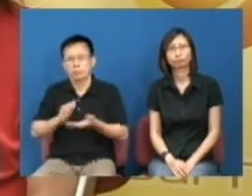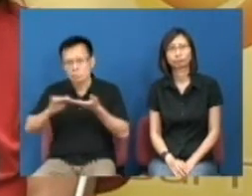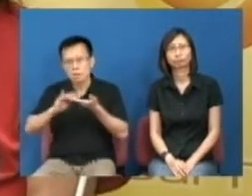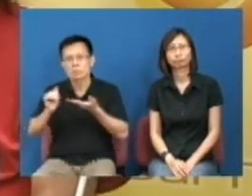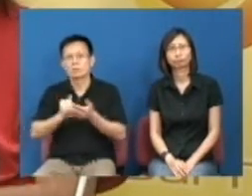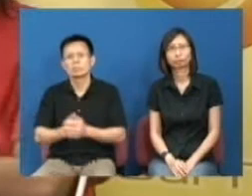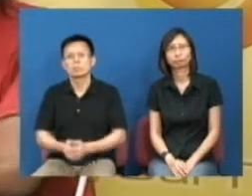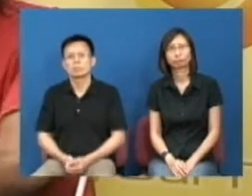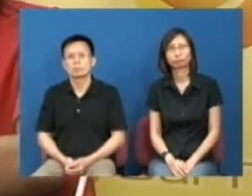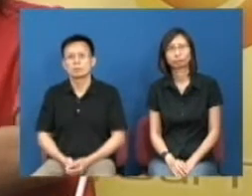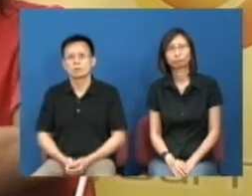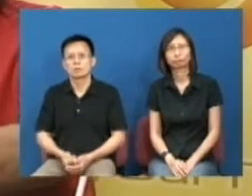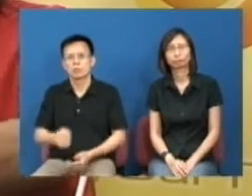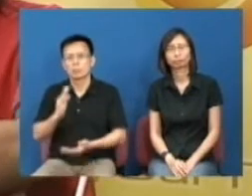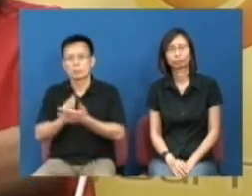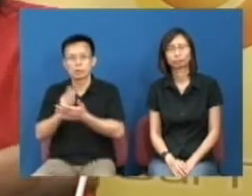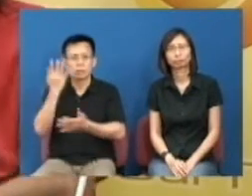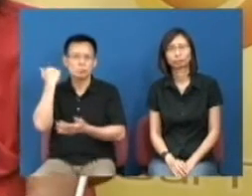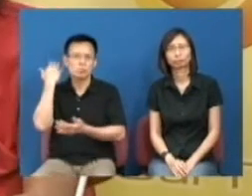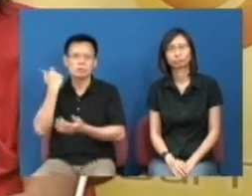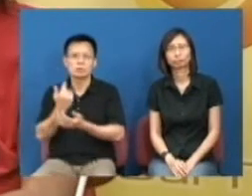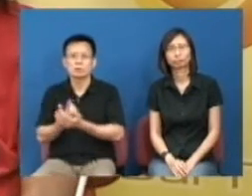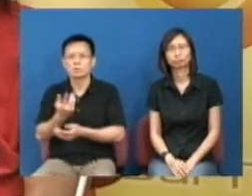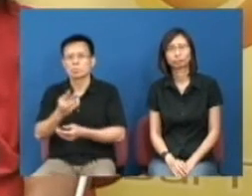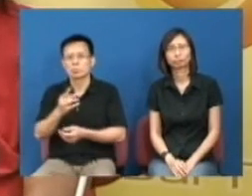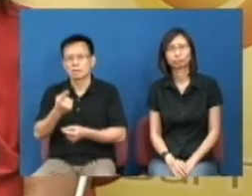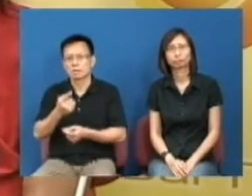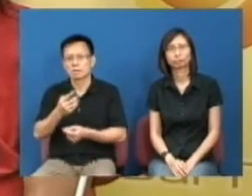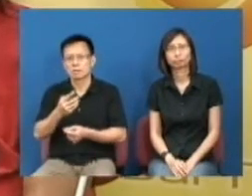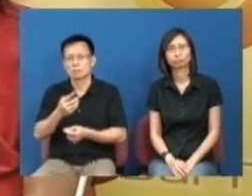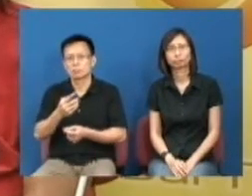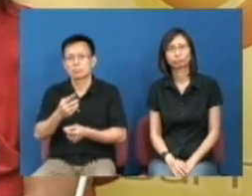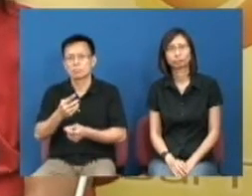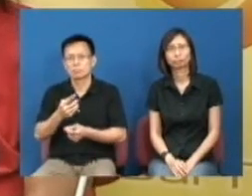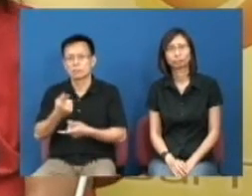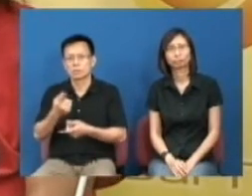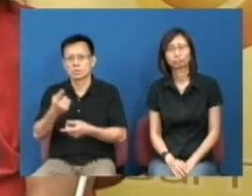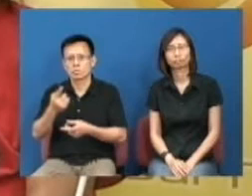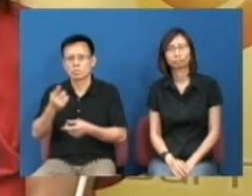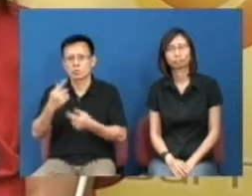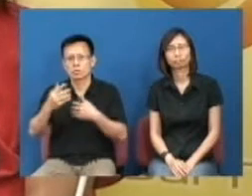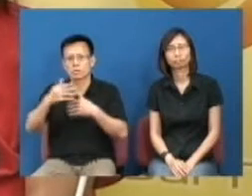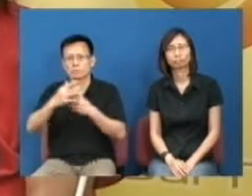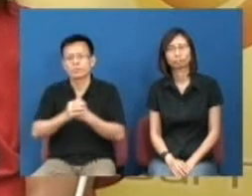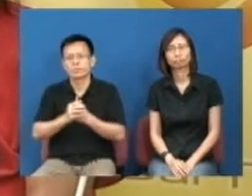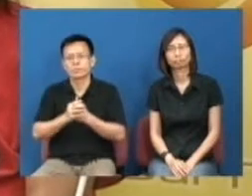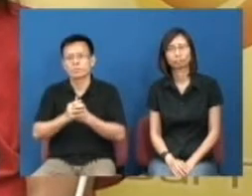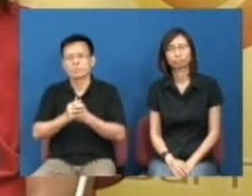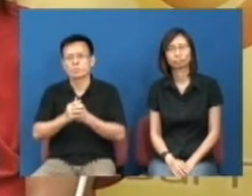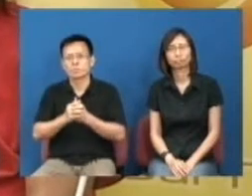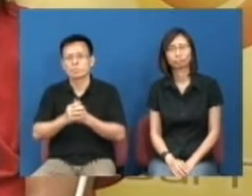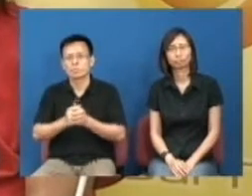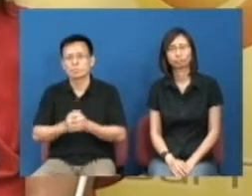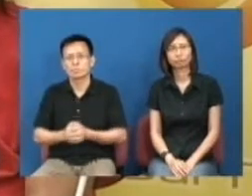嘅，唔係好似以前咁樣，即係咁即係內向同埋封閉啦，呢個係好清楚